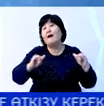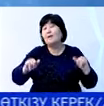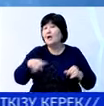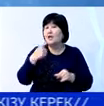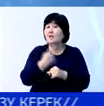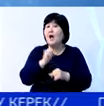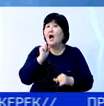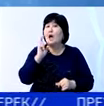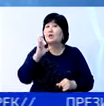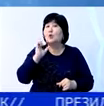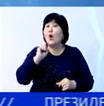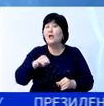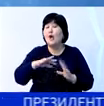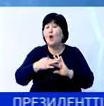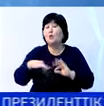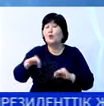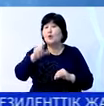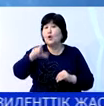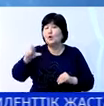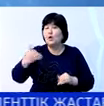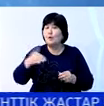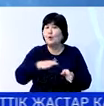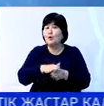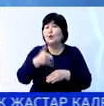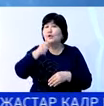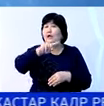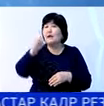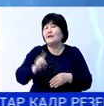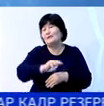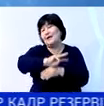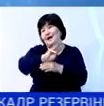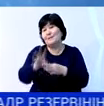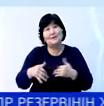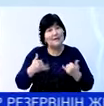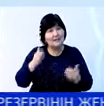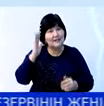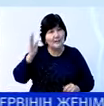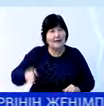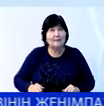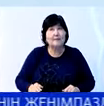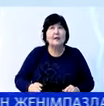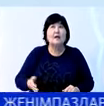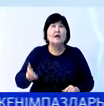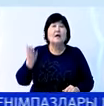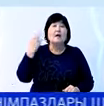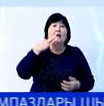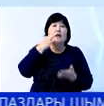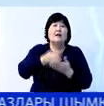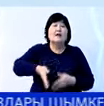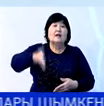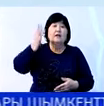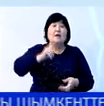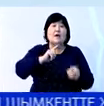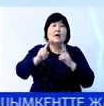бастысы Ақсу атауалдық округінің тұрғындары биыл толықтай көгілдір отынмен қамтамасыз етілмек. Былтырда есеп беру сайлау жиналысында